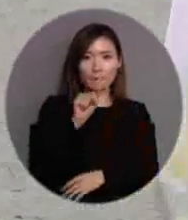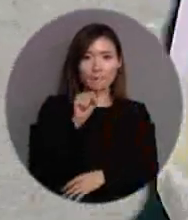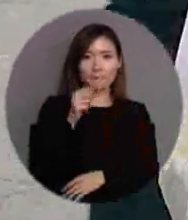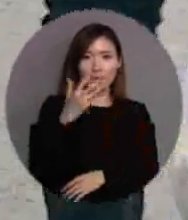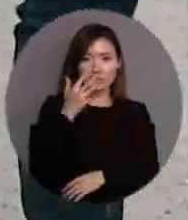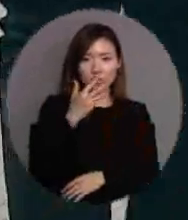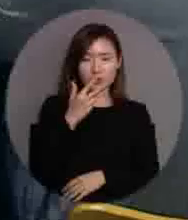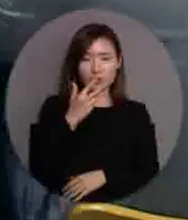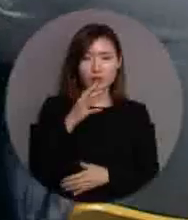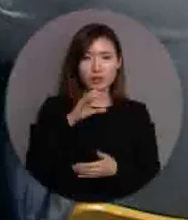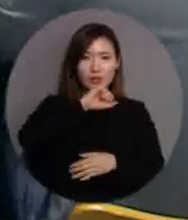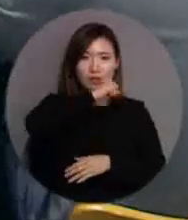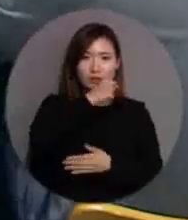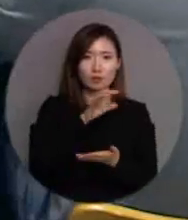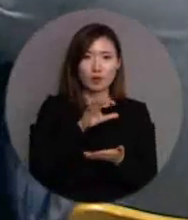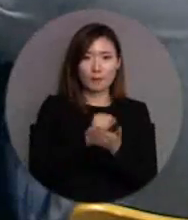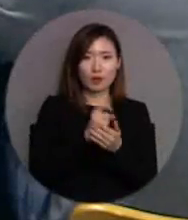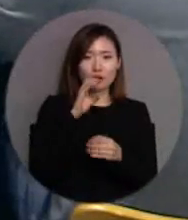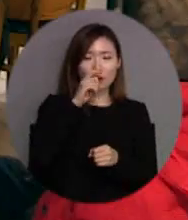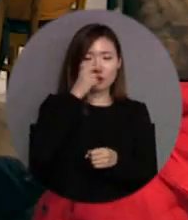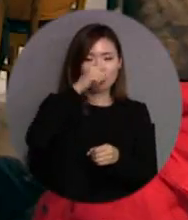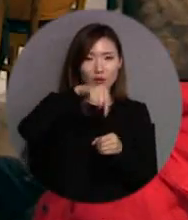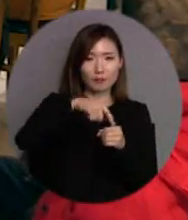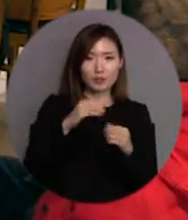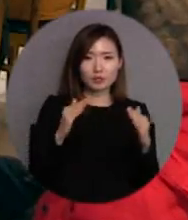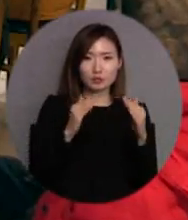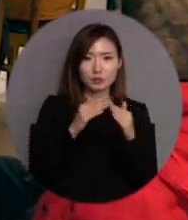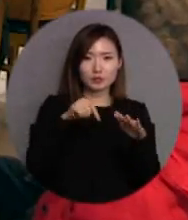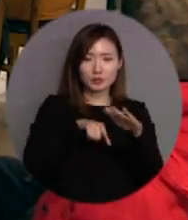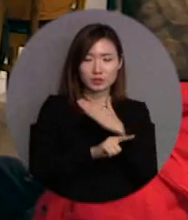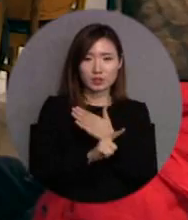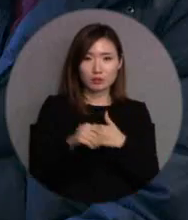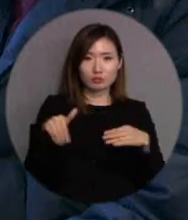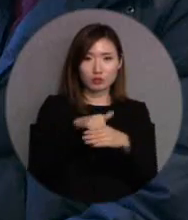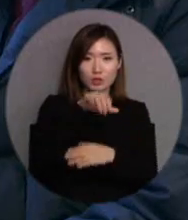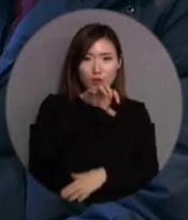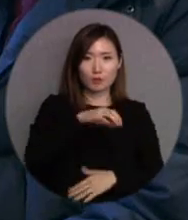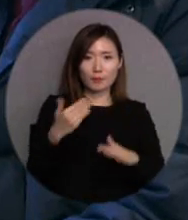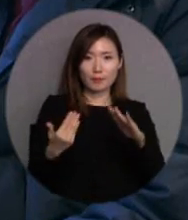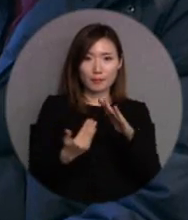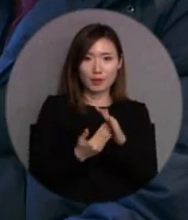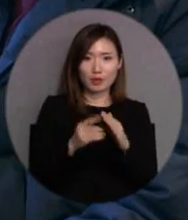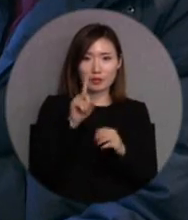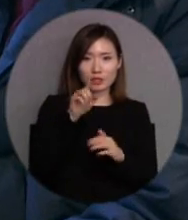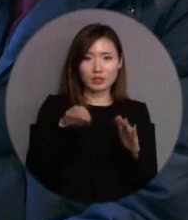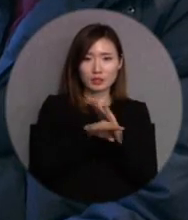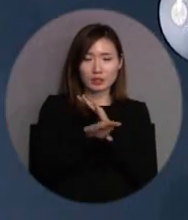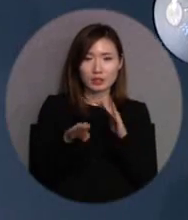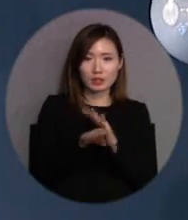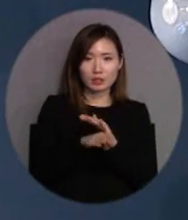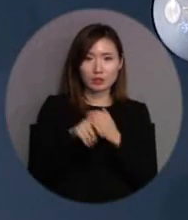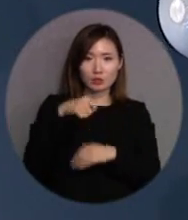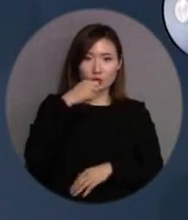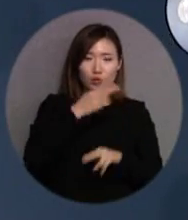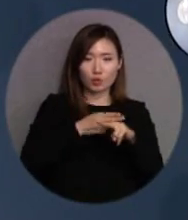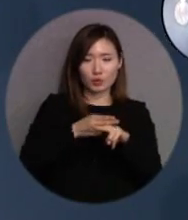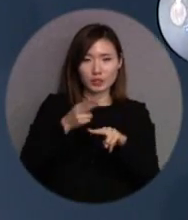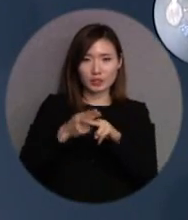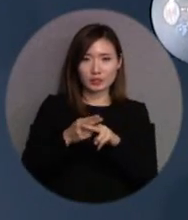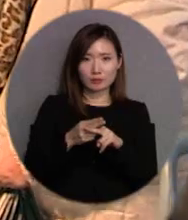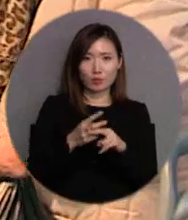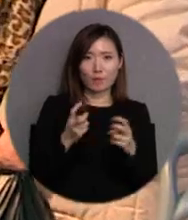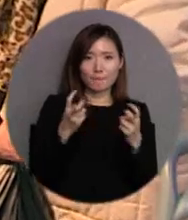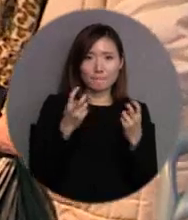확보해 커피숍에 이어 지아 복합 문화 공간 조성과 일인가 고 레시피 개발 등을 순차적으로 진행할